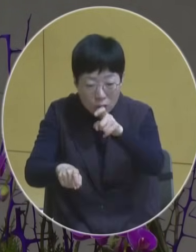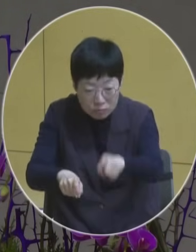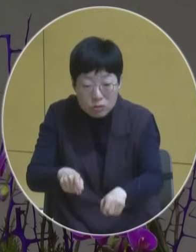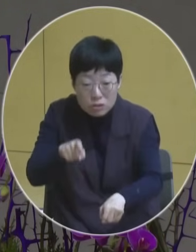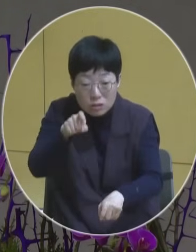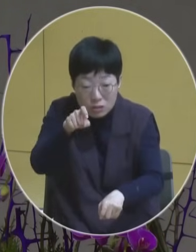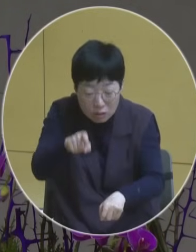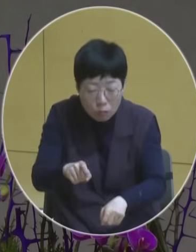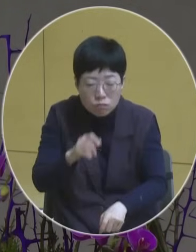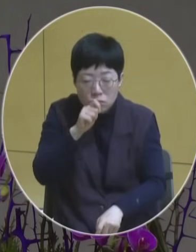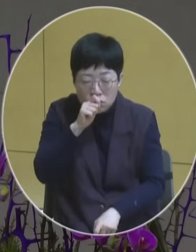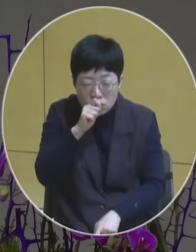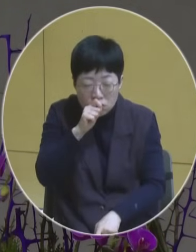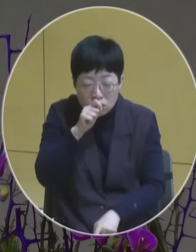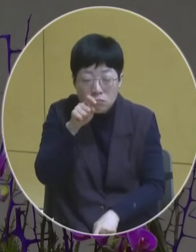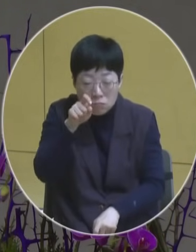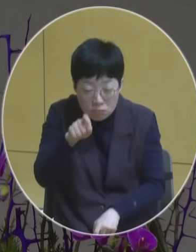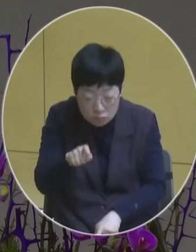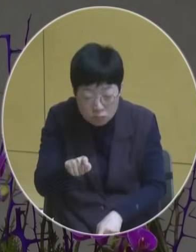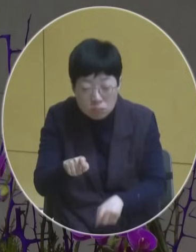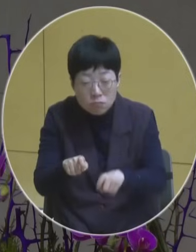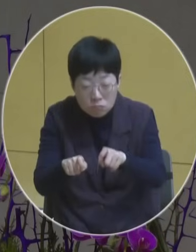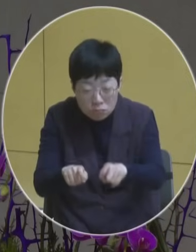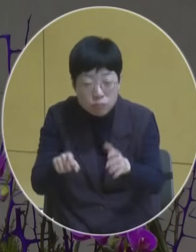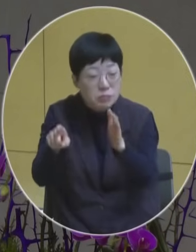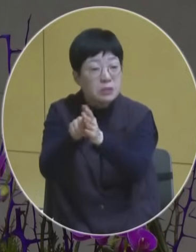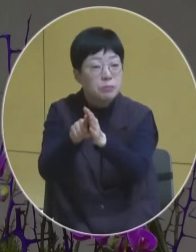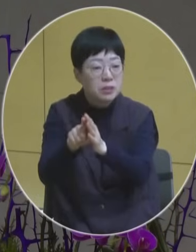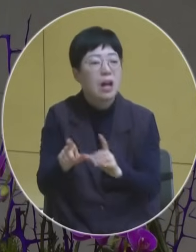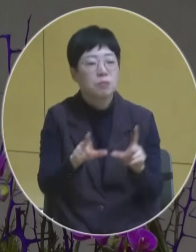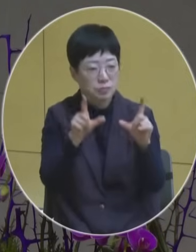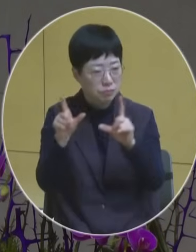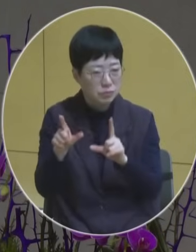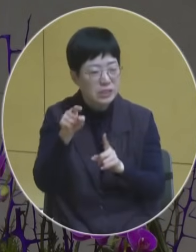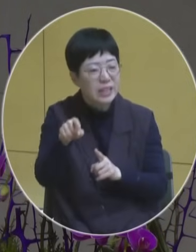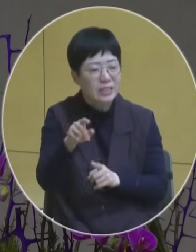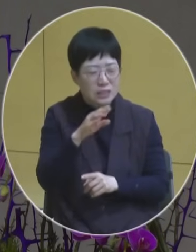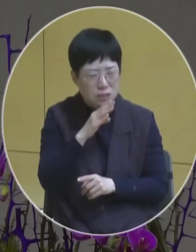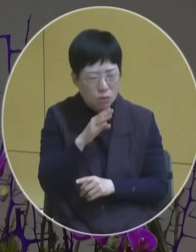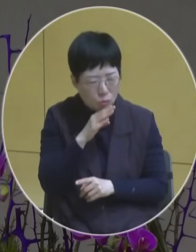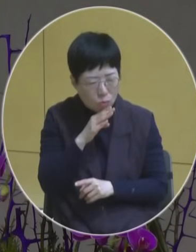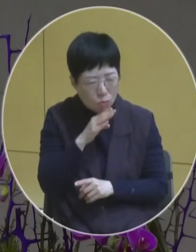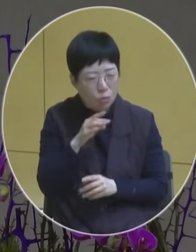한 걸음 한 걸음 묵묵히 걸어내는 사람, 믿음으로 살아내는 사람, 바로 그